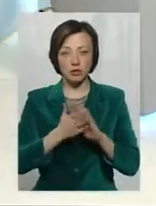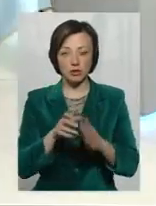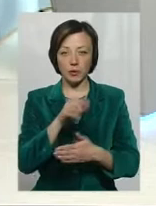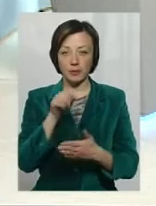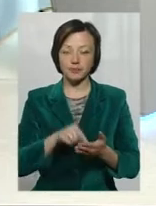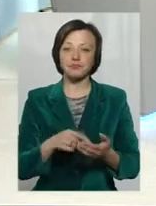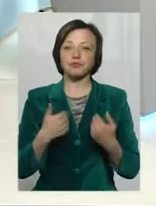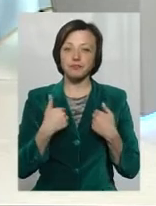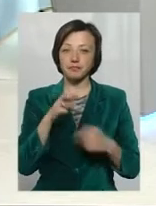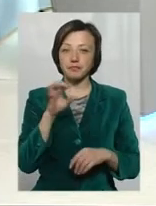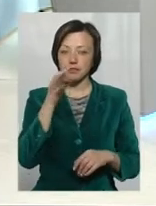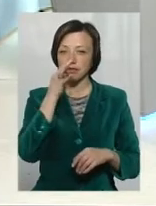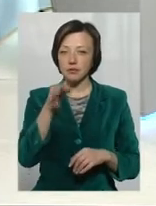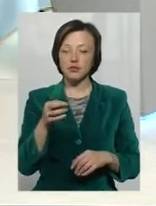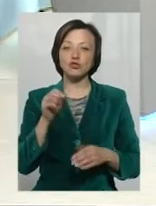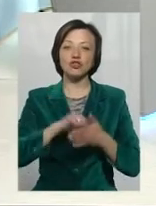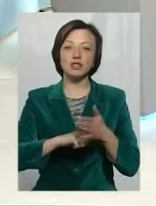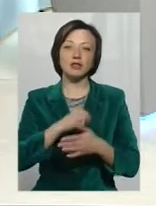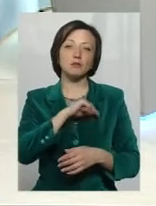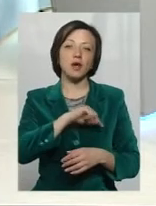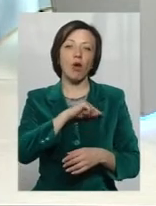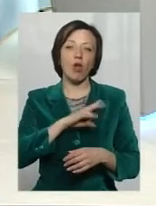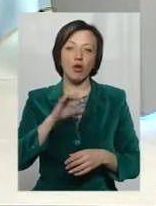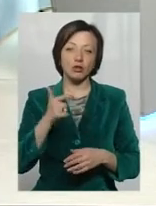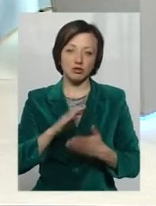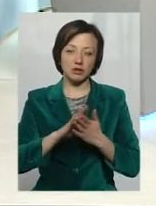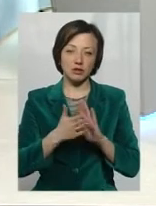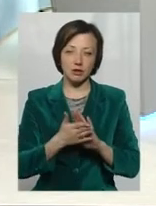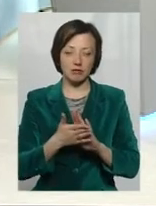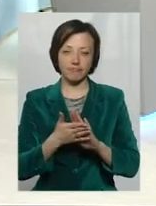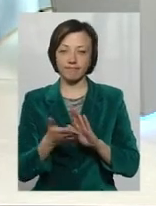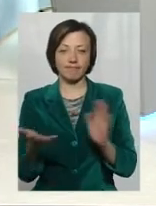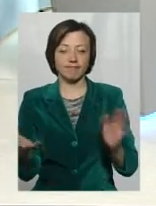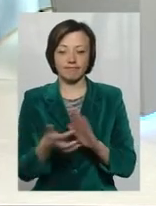сказав, більше через морально-психологічний стан. Тому що